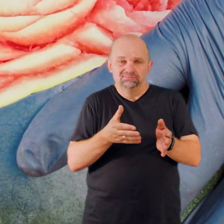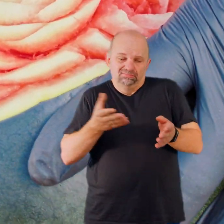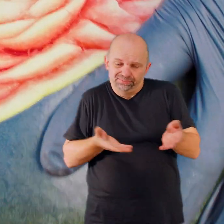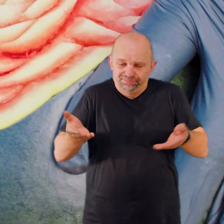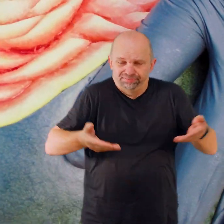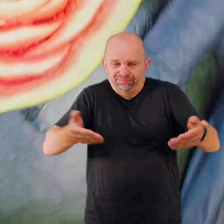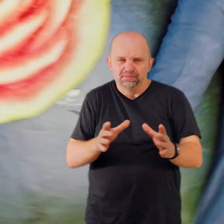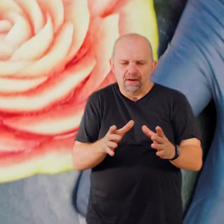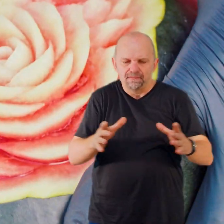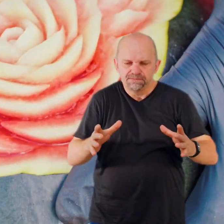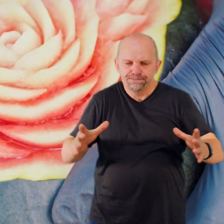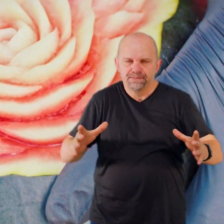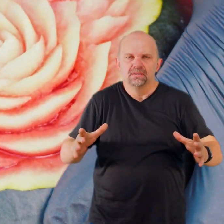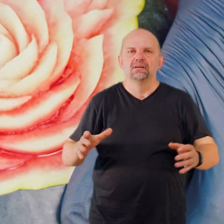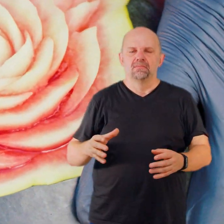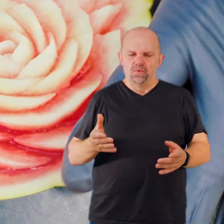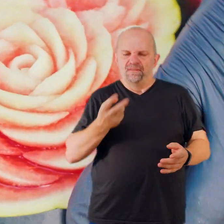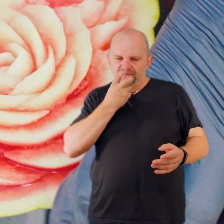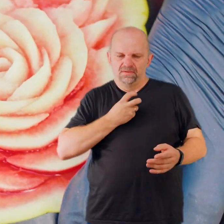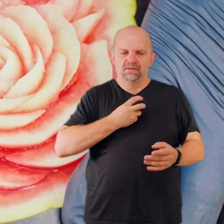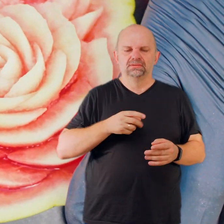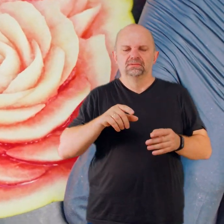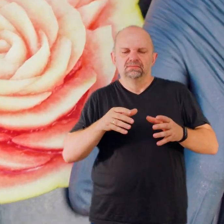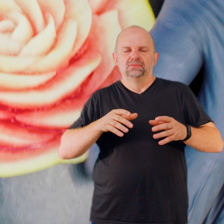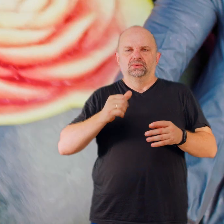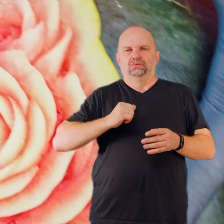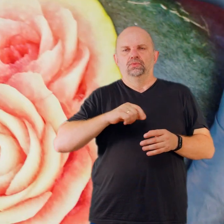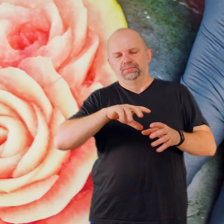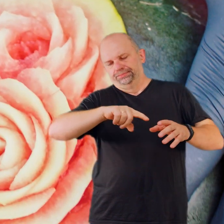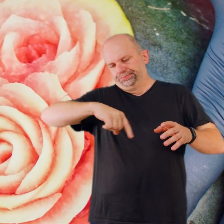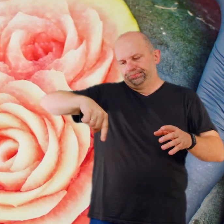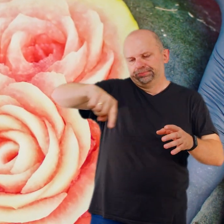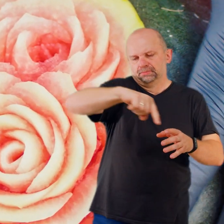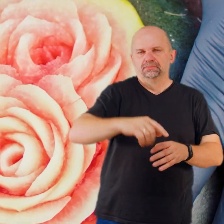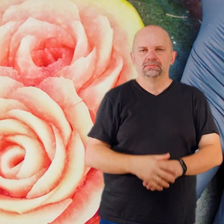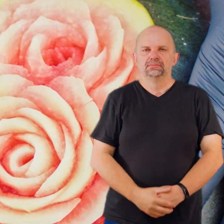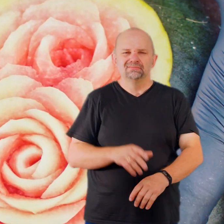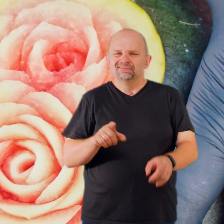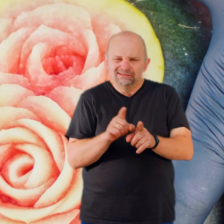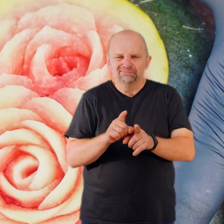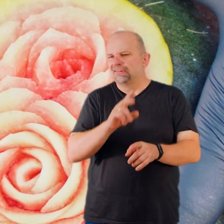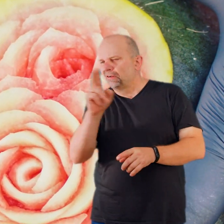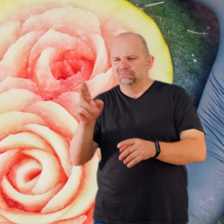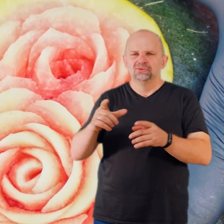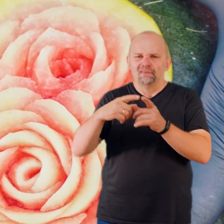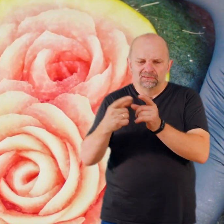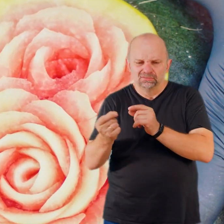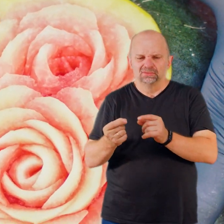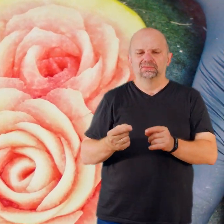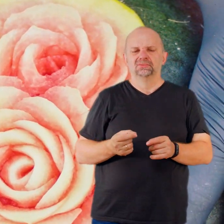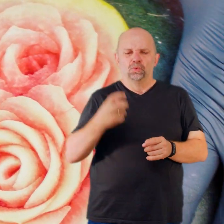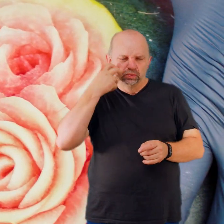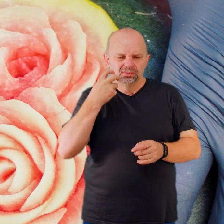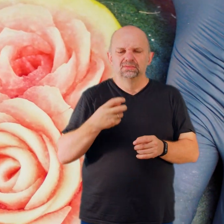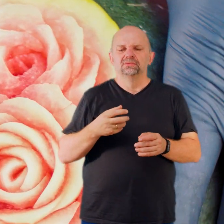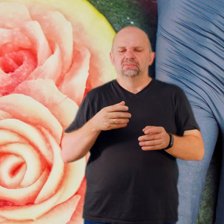powiększamy ją sobie. I tak jak do każdej róży, trzeba przygotować liście. Jeżeli chodzi o liście, to na płasko, delikatnym łukiem, ścinam